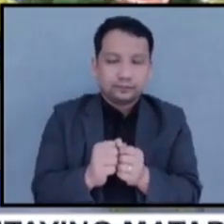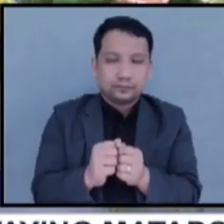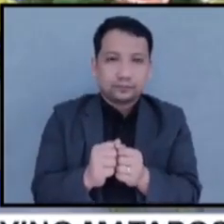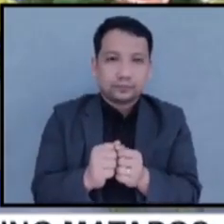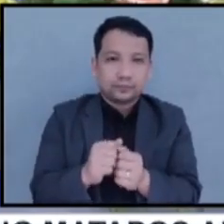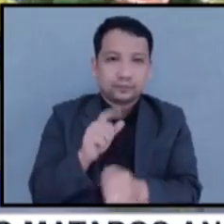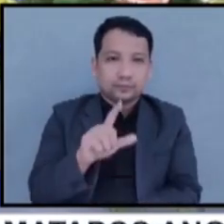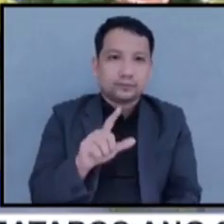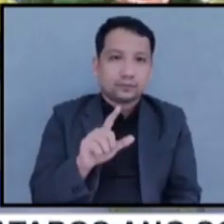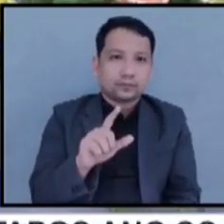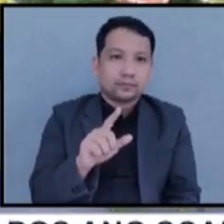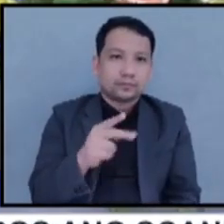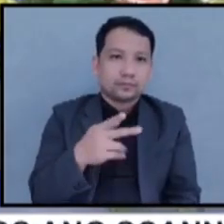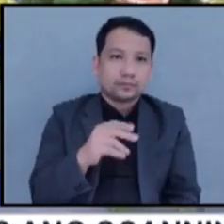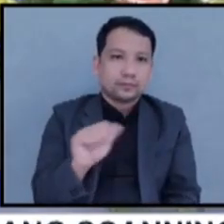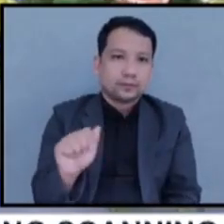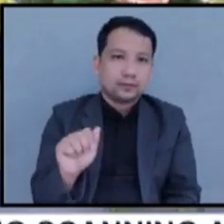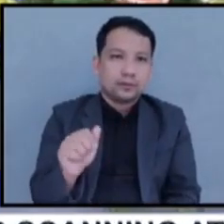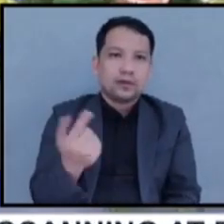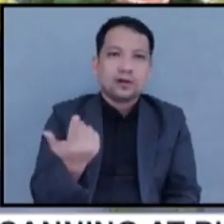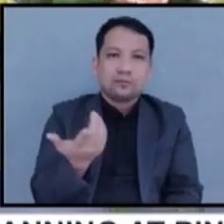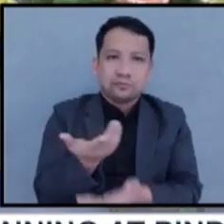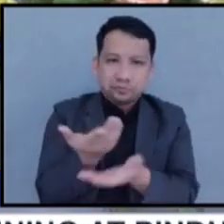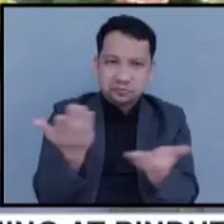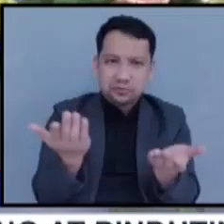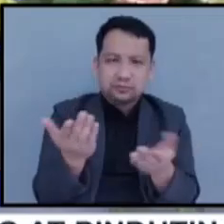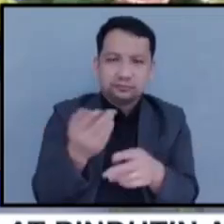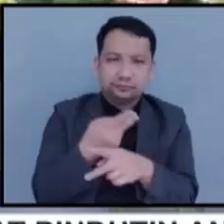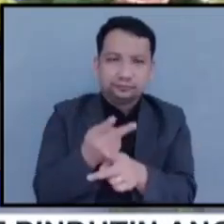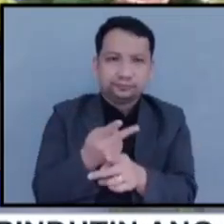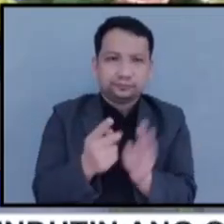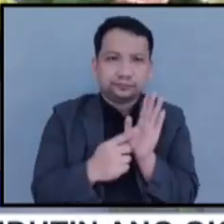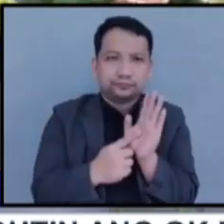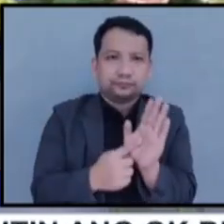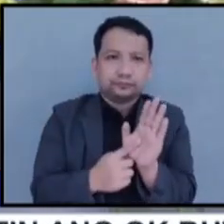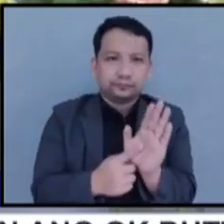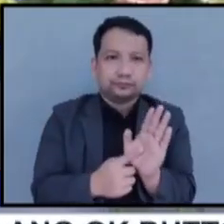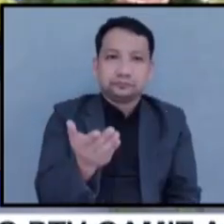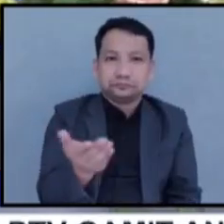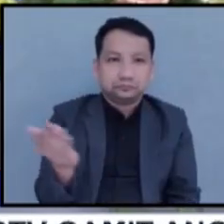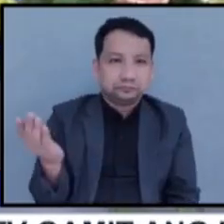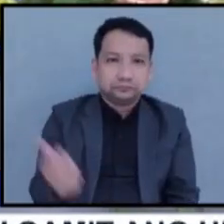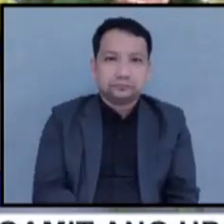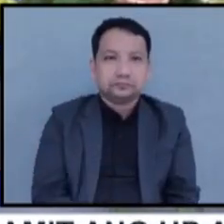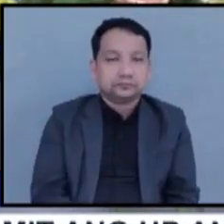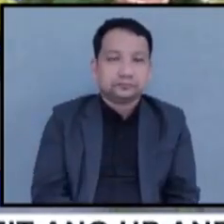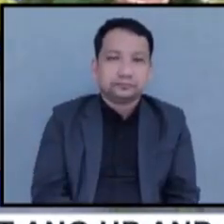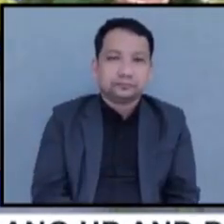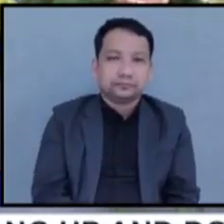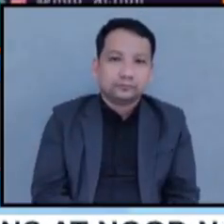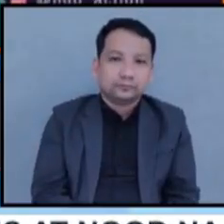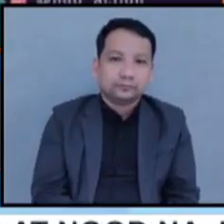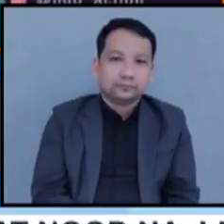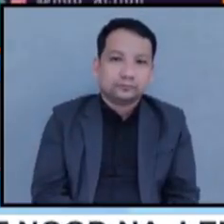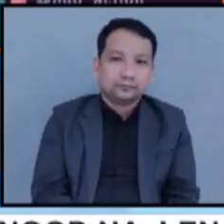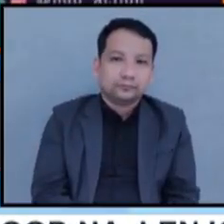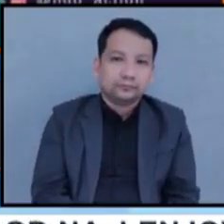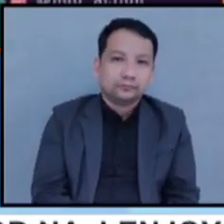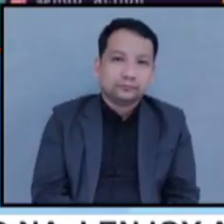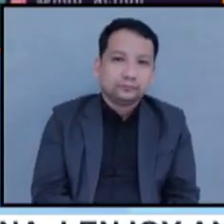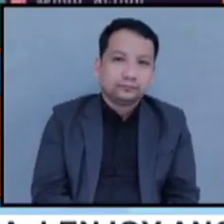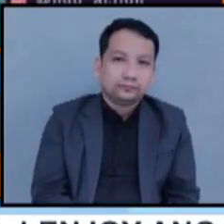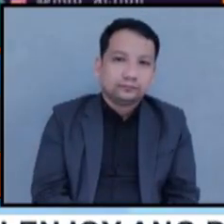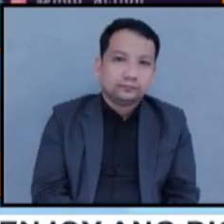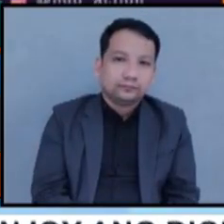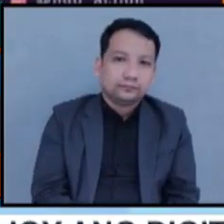Trade Fair, ano po ba yung mga produkto na ipapakita o ipapakilala ninyo po? Go ahead, Ms. Jewel. Magandang umaga